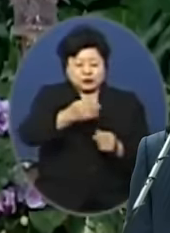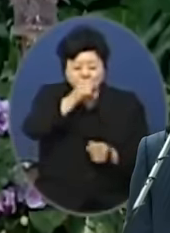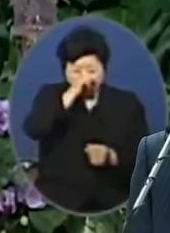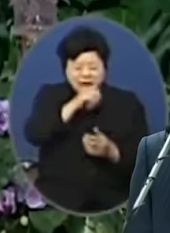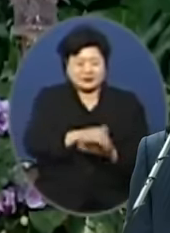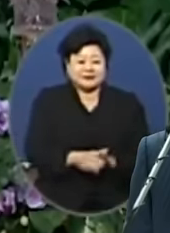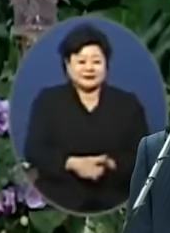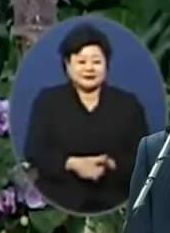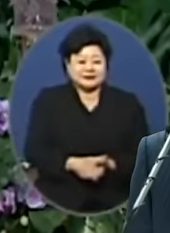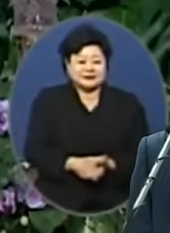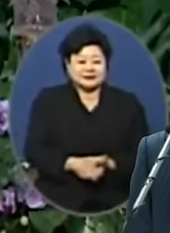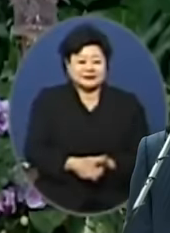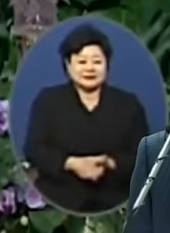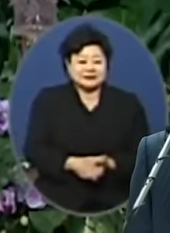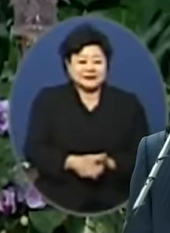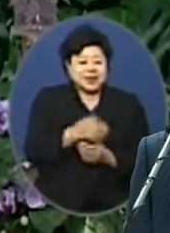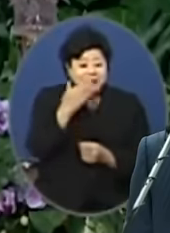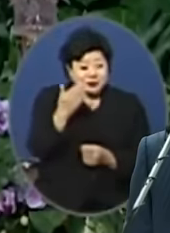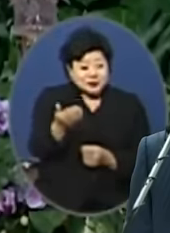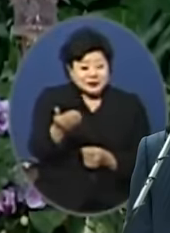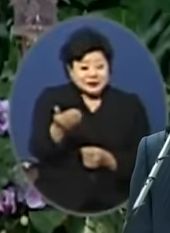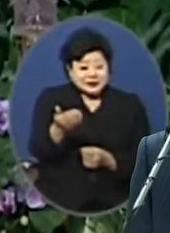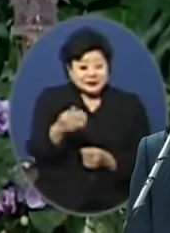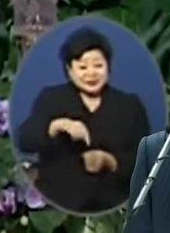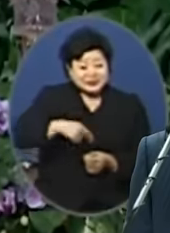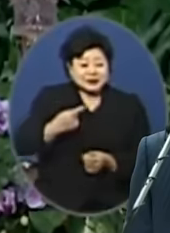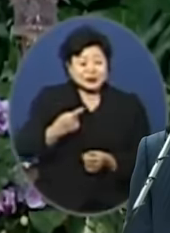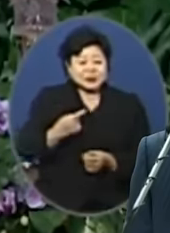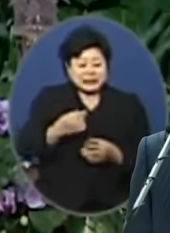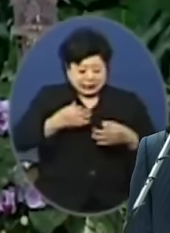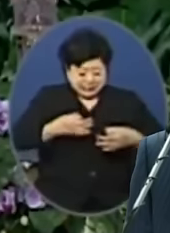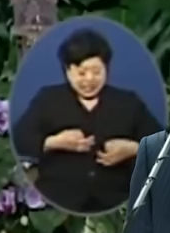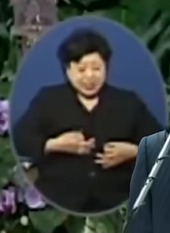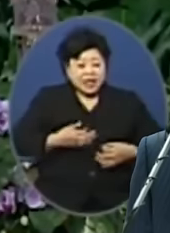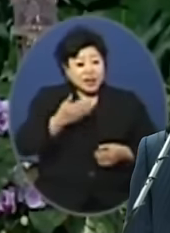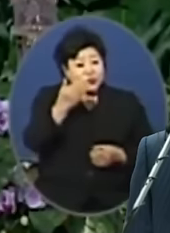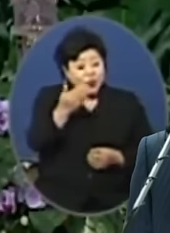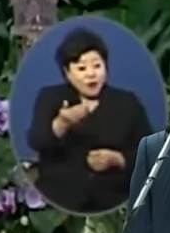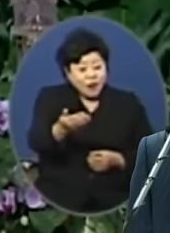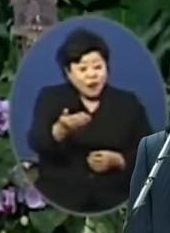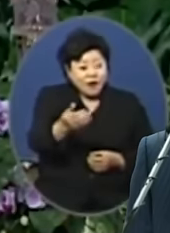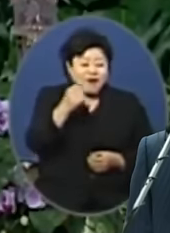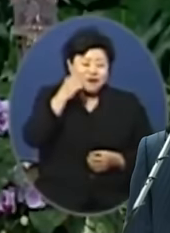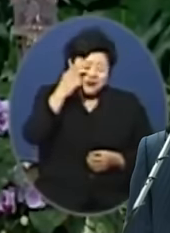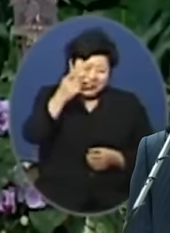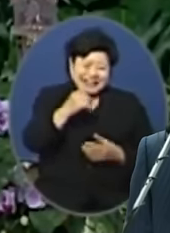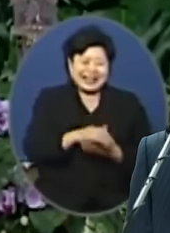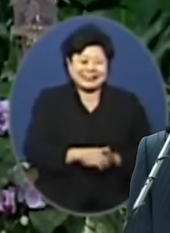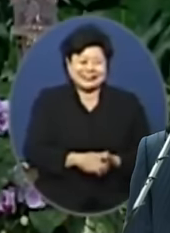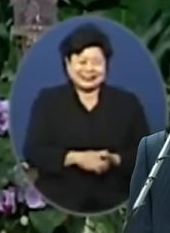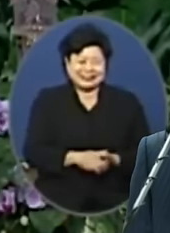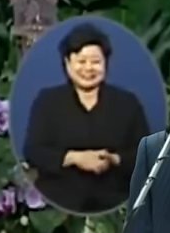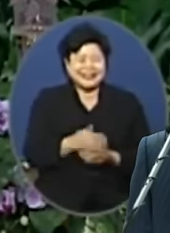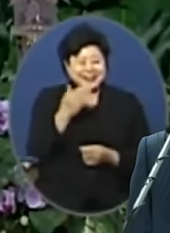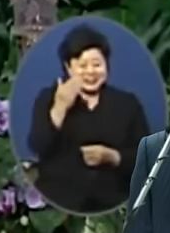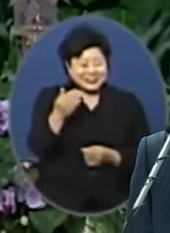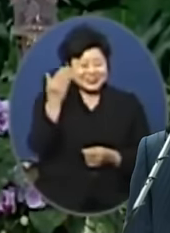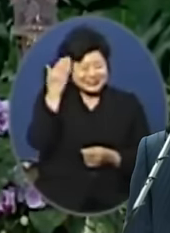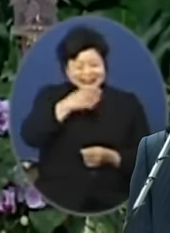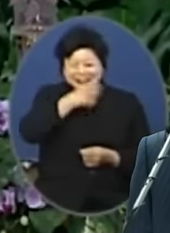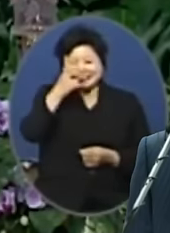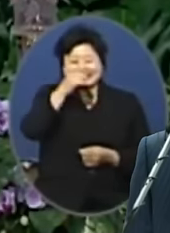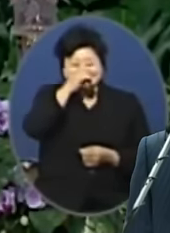중요한 것입니다. 여러분이 스스로 자기를 보고 너 훌륭하다, 너